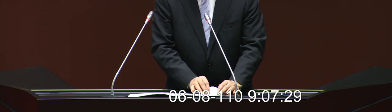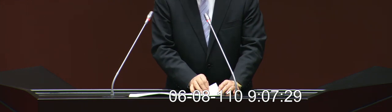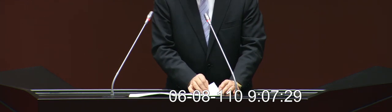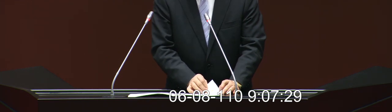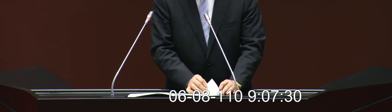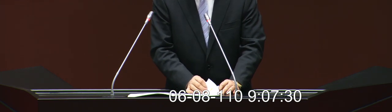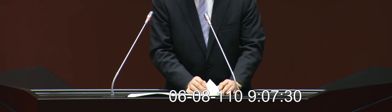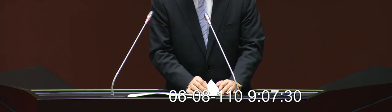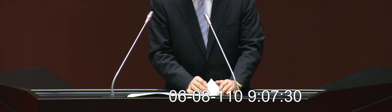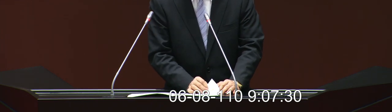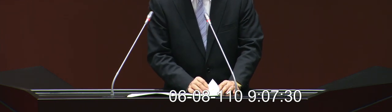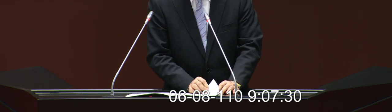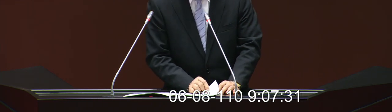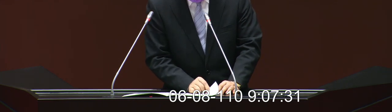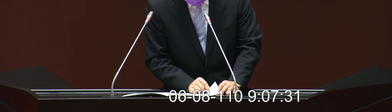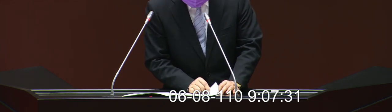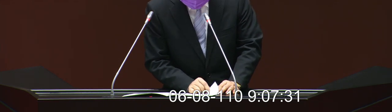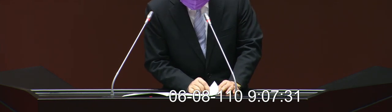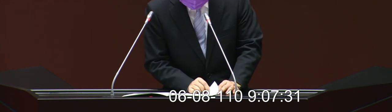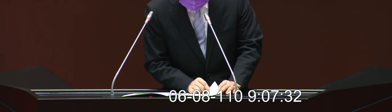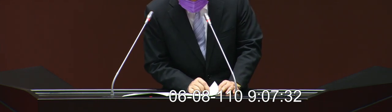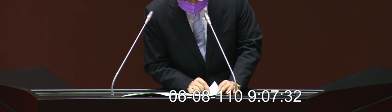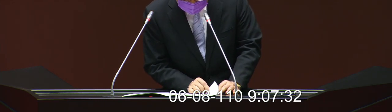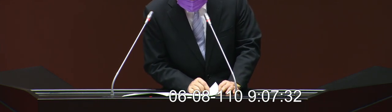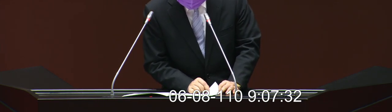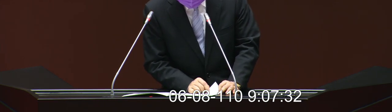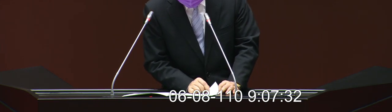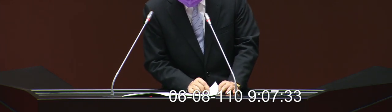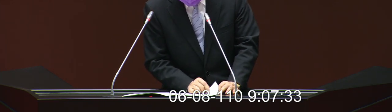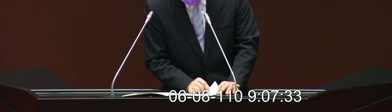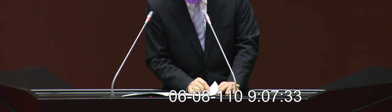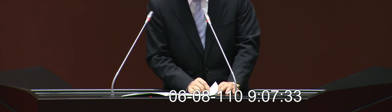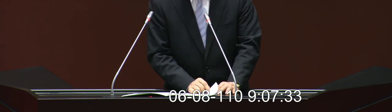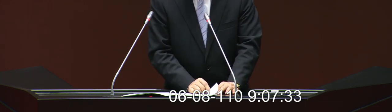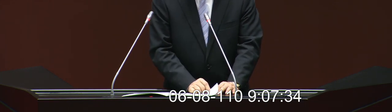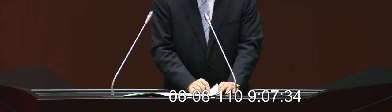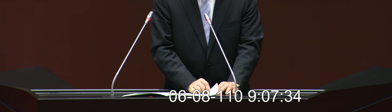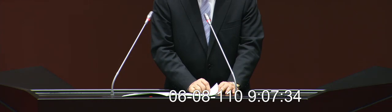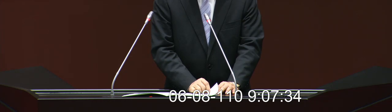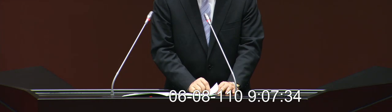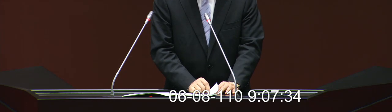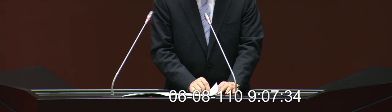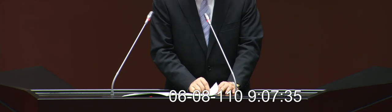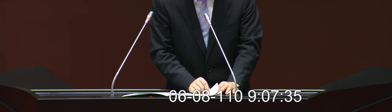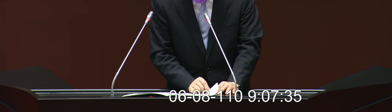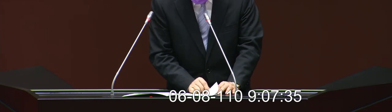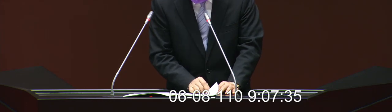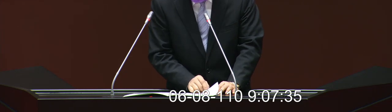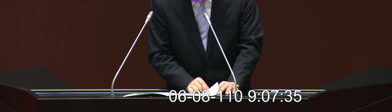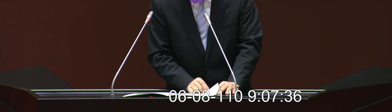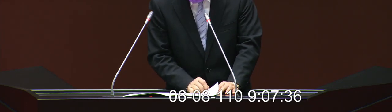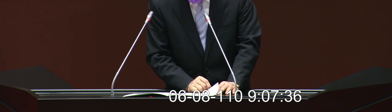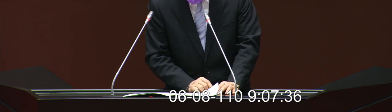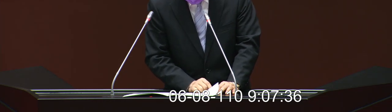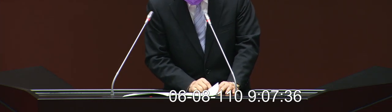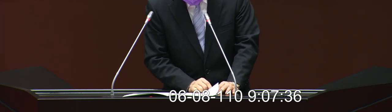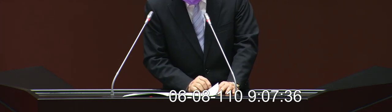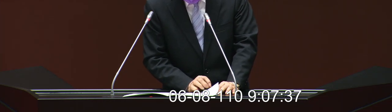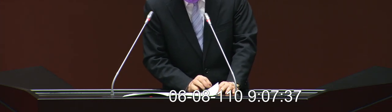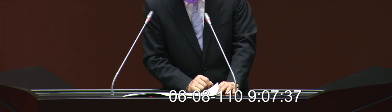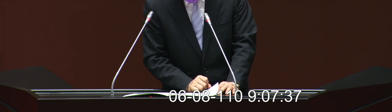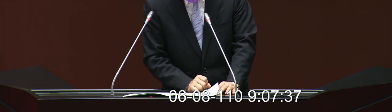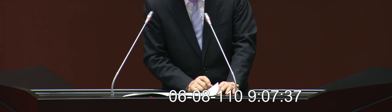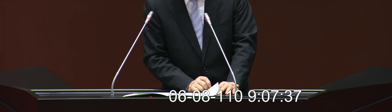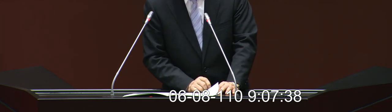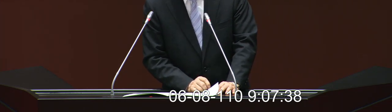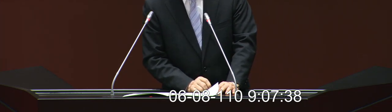形，跟评估整体群体的风险性，陆续撇拨。政府也已